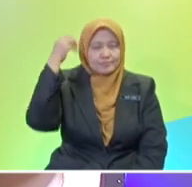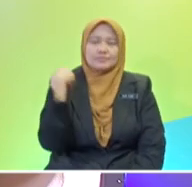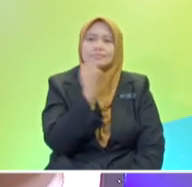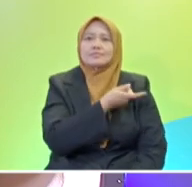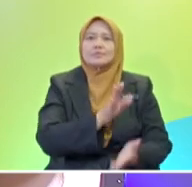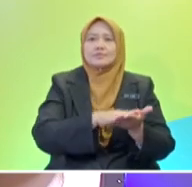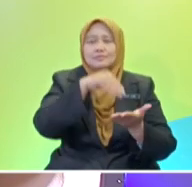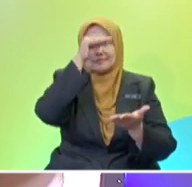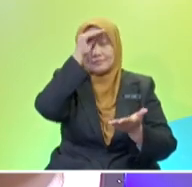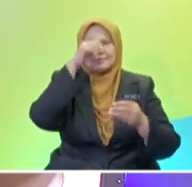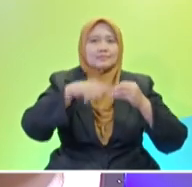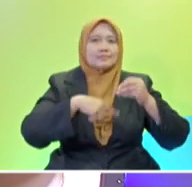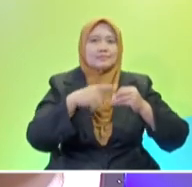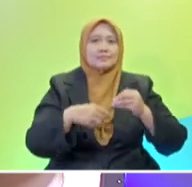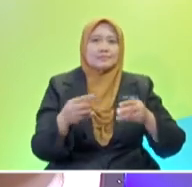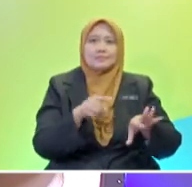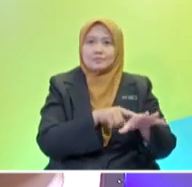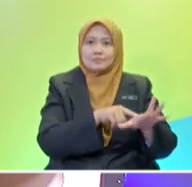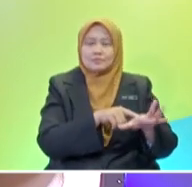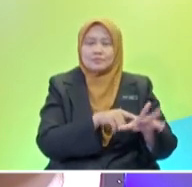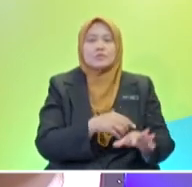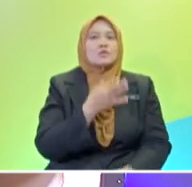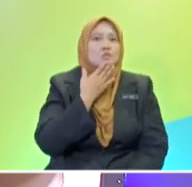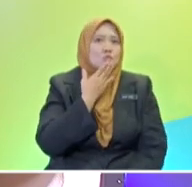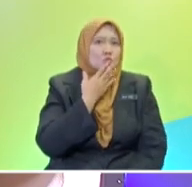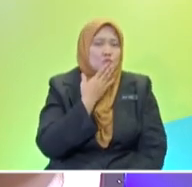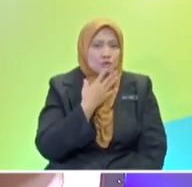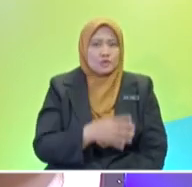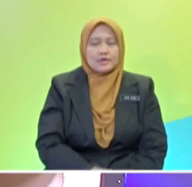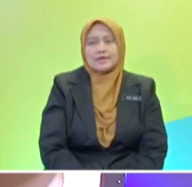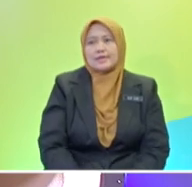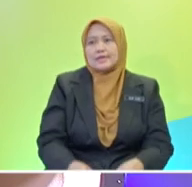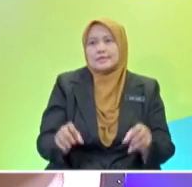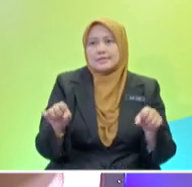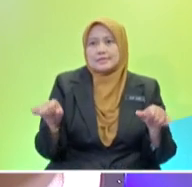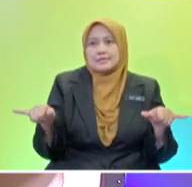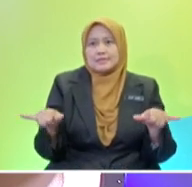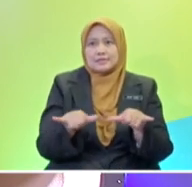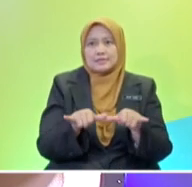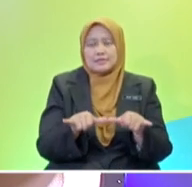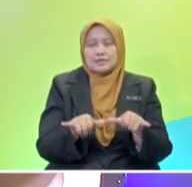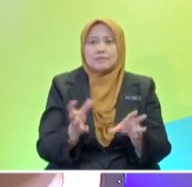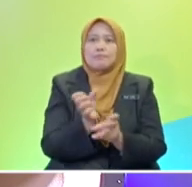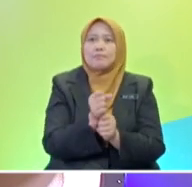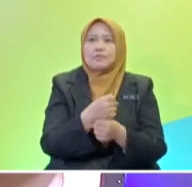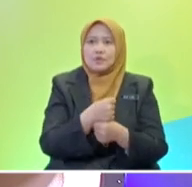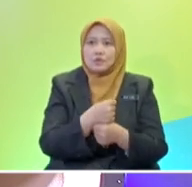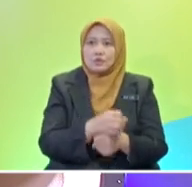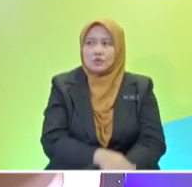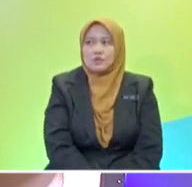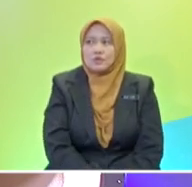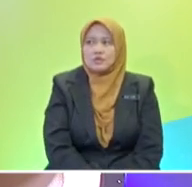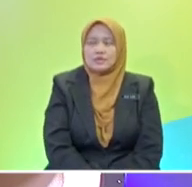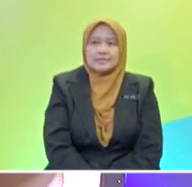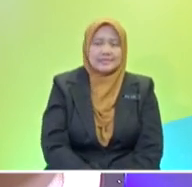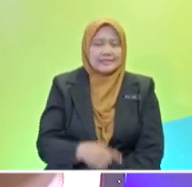tentang daun dari segi warna, dari segi saiz, dari segi bentuk dan sedikit kita belajar